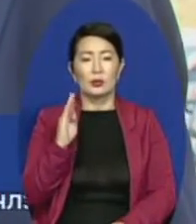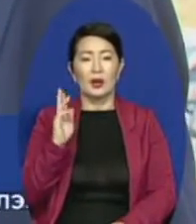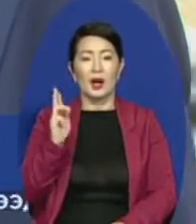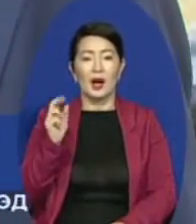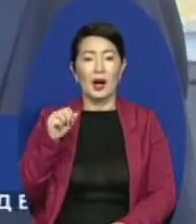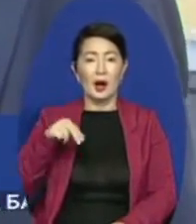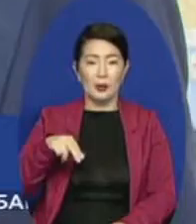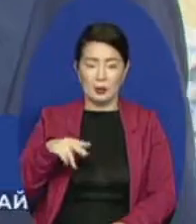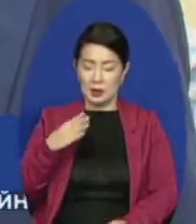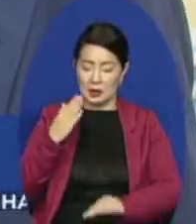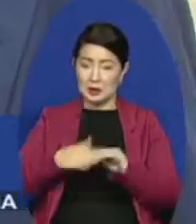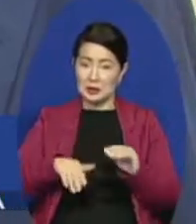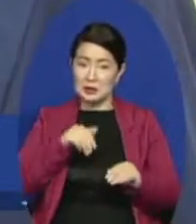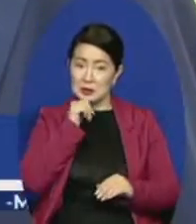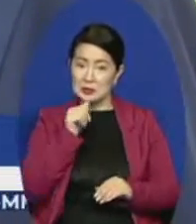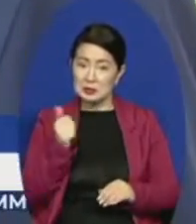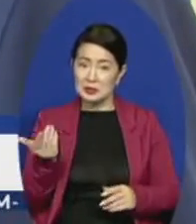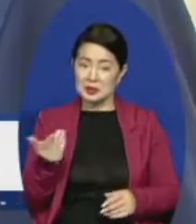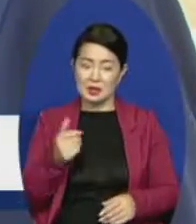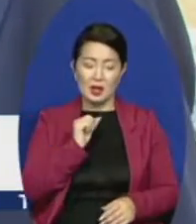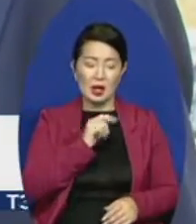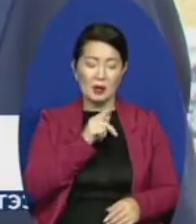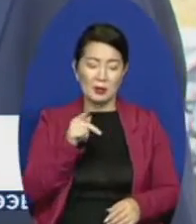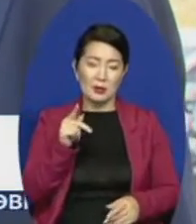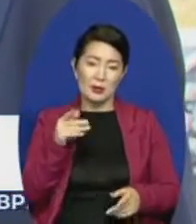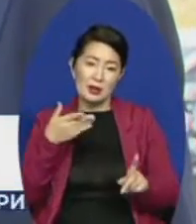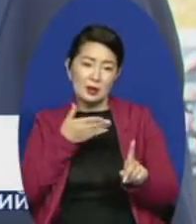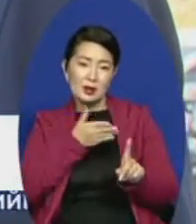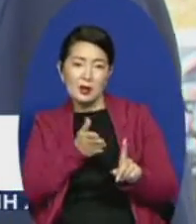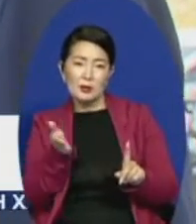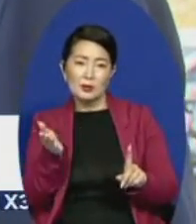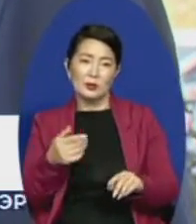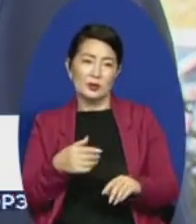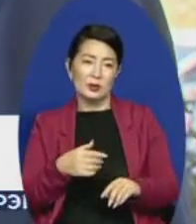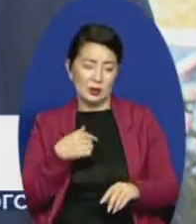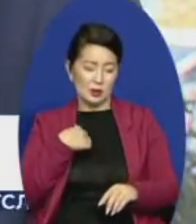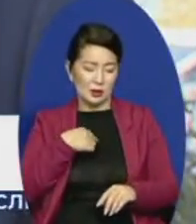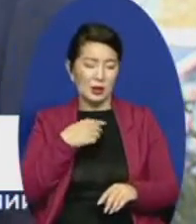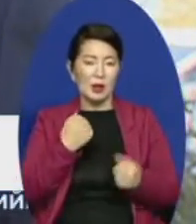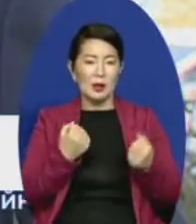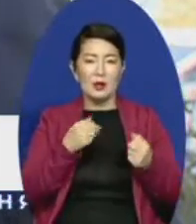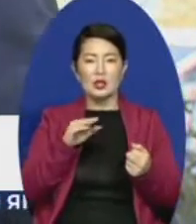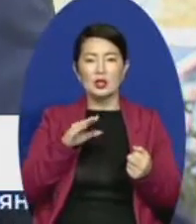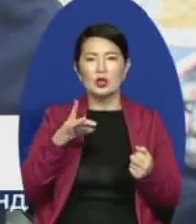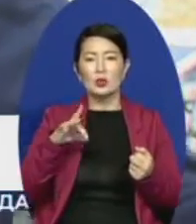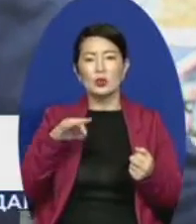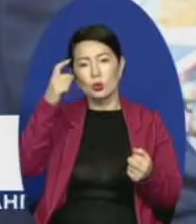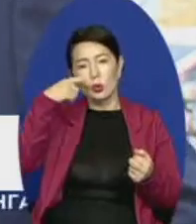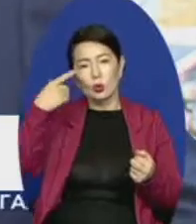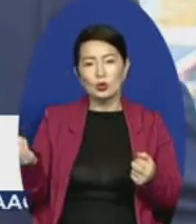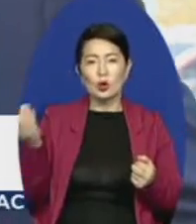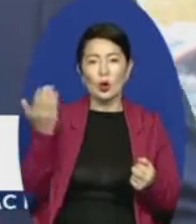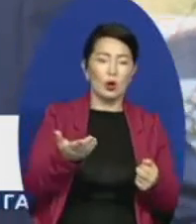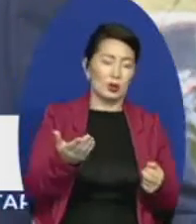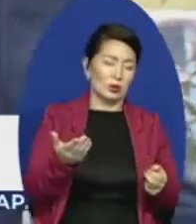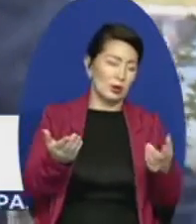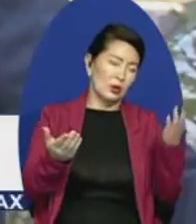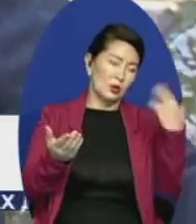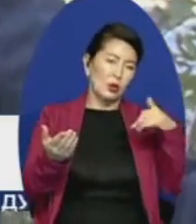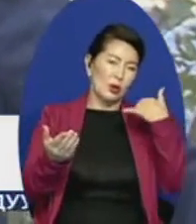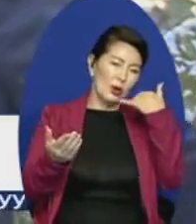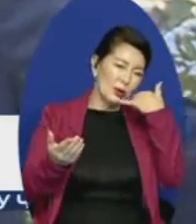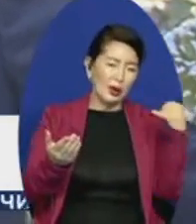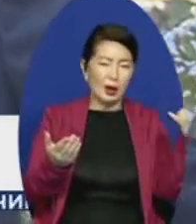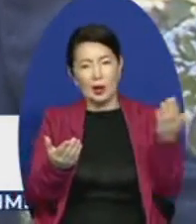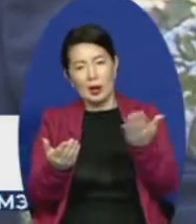таксийн компани биш. Тэгтээ зөвхөн аппликейшн дамжуулаад энд нэг таксигаа машина түрээслэх гэдэг хэсэг бүлэг энд машин одоо